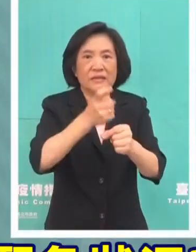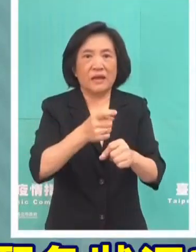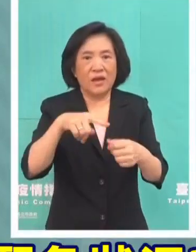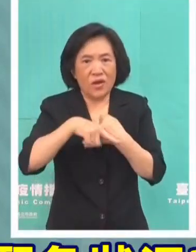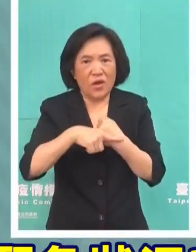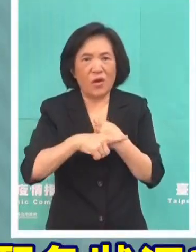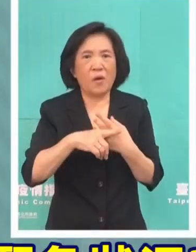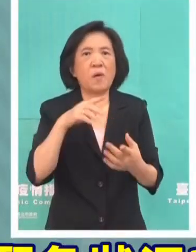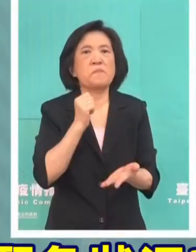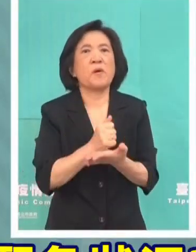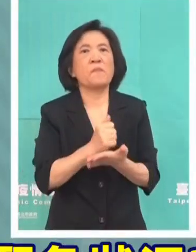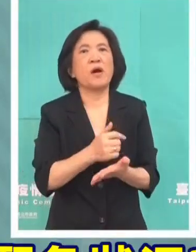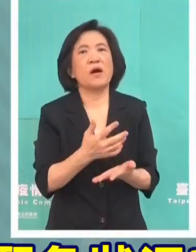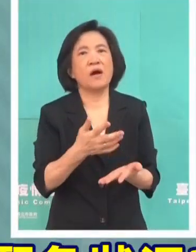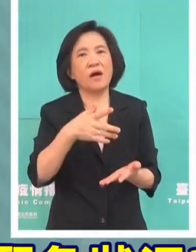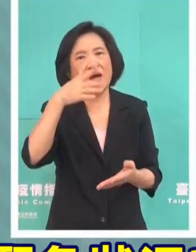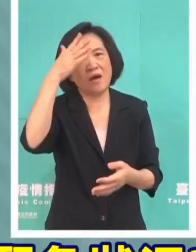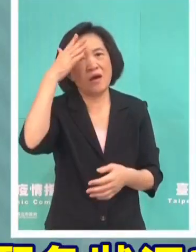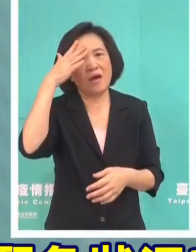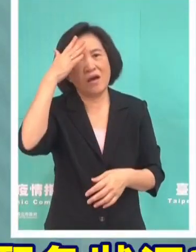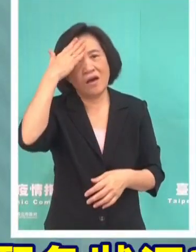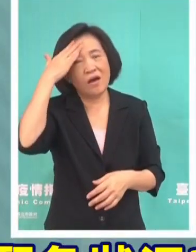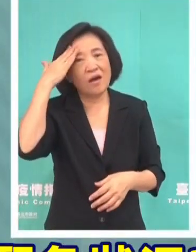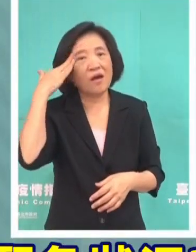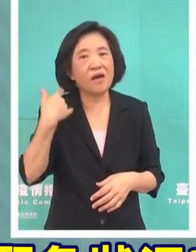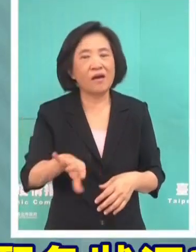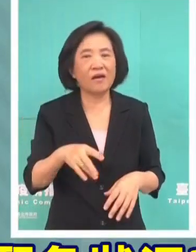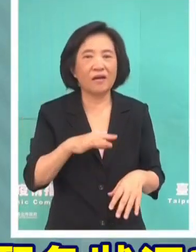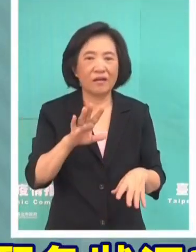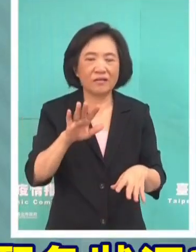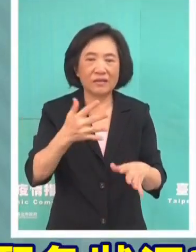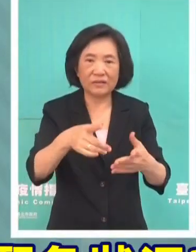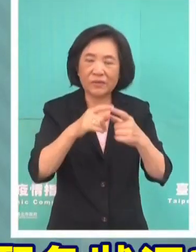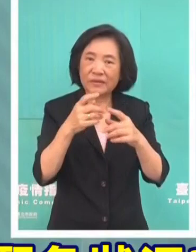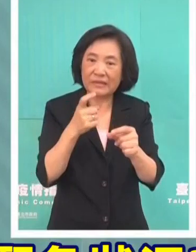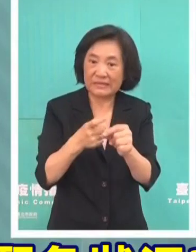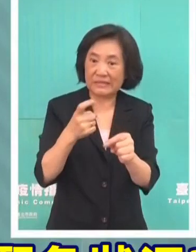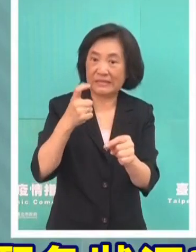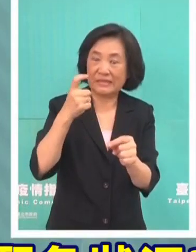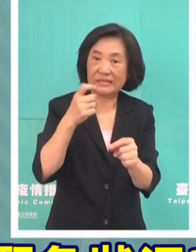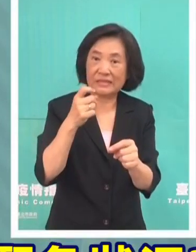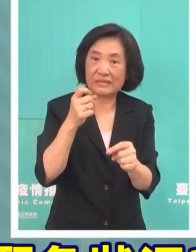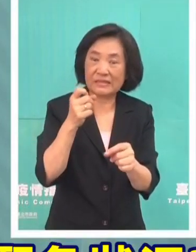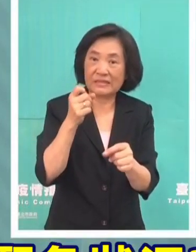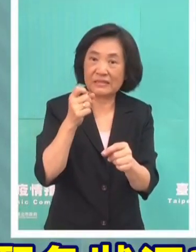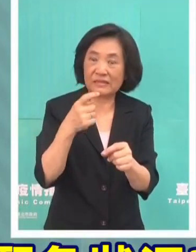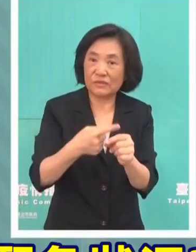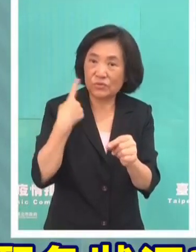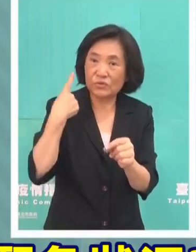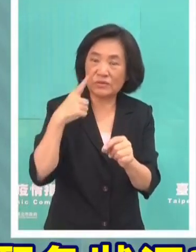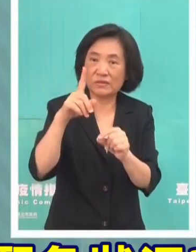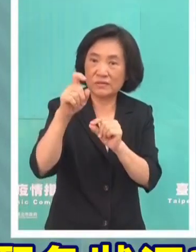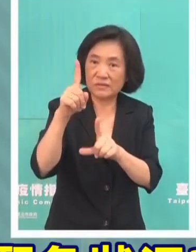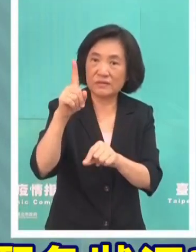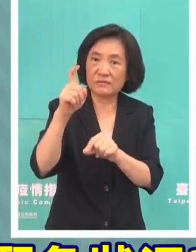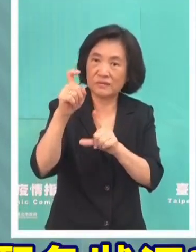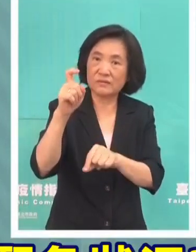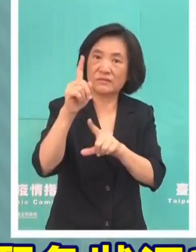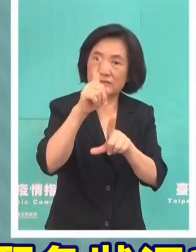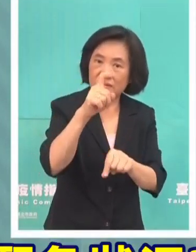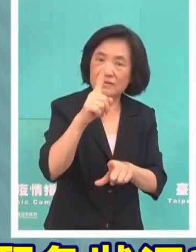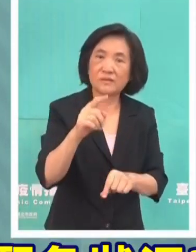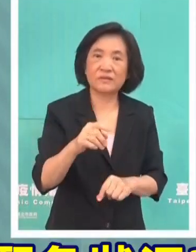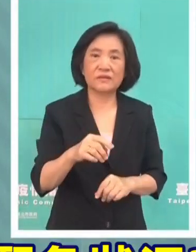来。那么回到十个月前，你知道大概在去年的11月、12月开始哈，我们这